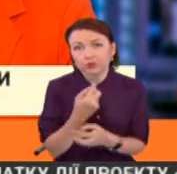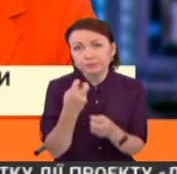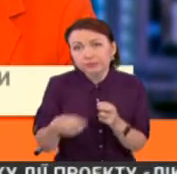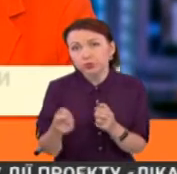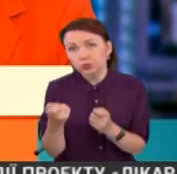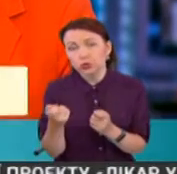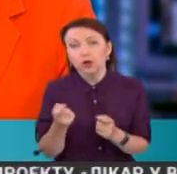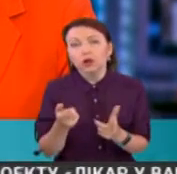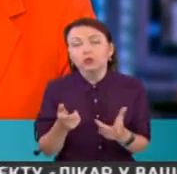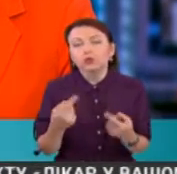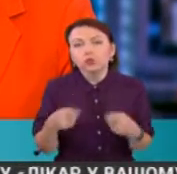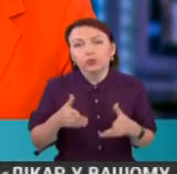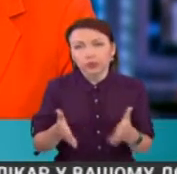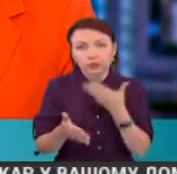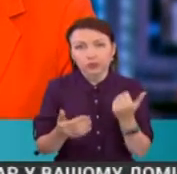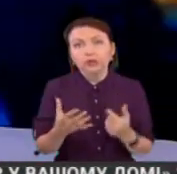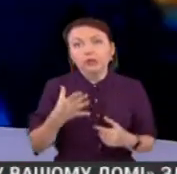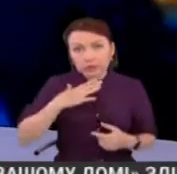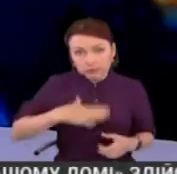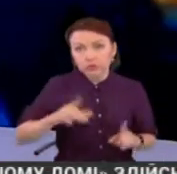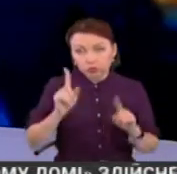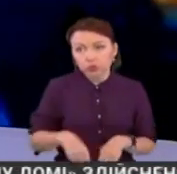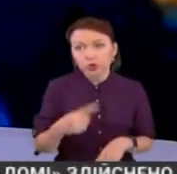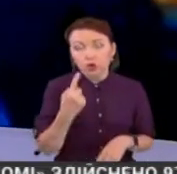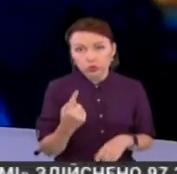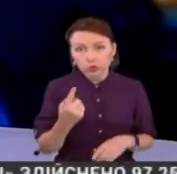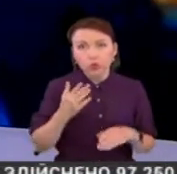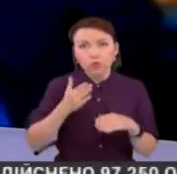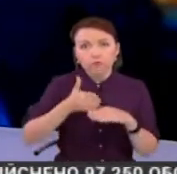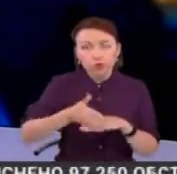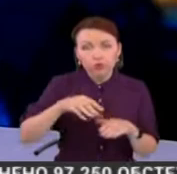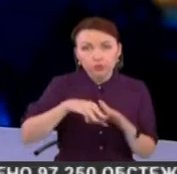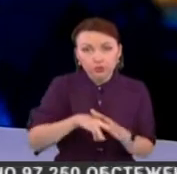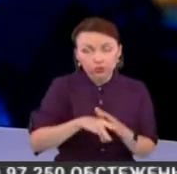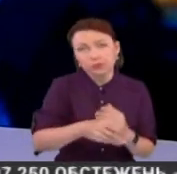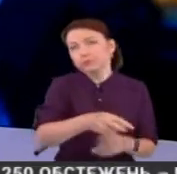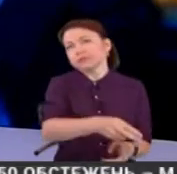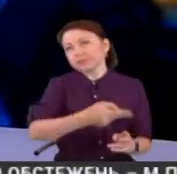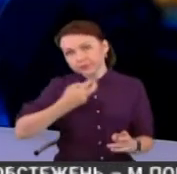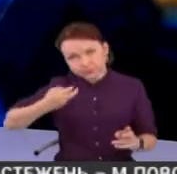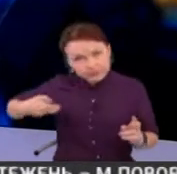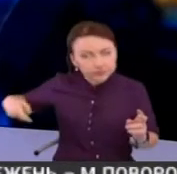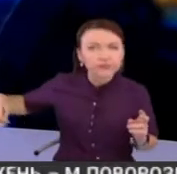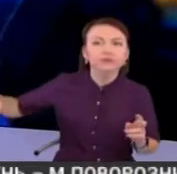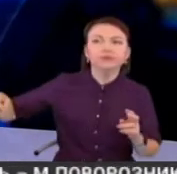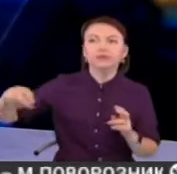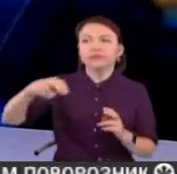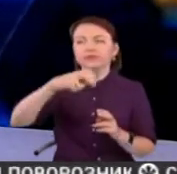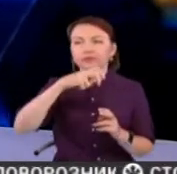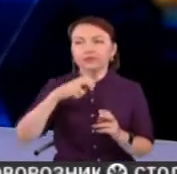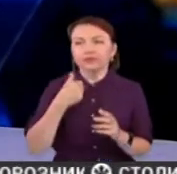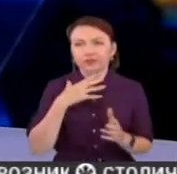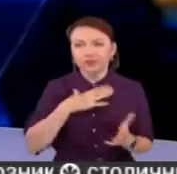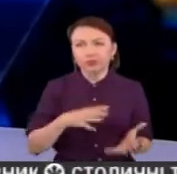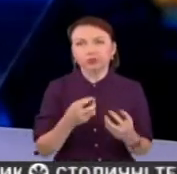тут не поробиш. Мені один раз теж прийшлося з одного входу в метро перейти на інший. Пане Олександре,